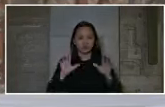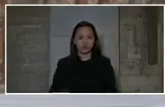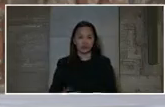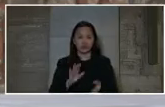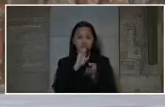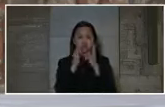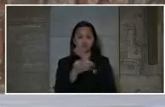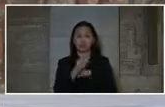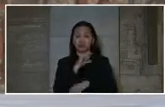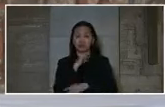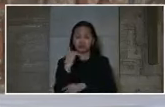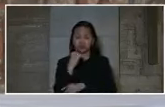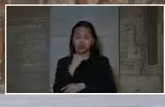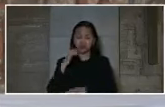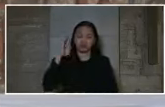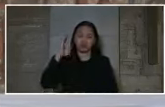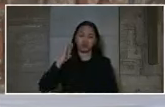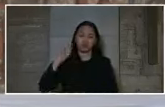Ganun din.